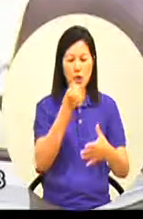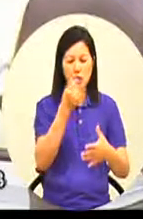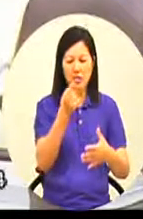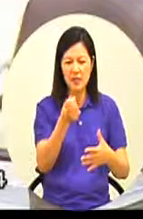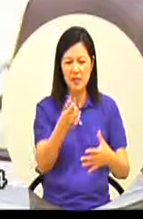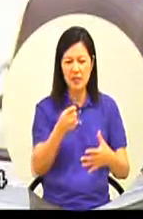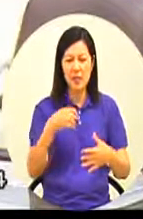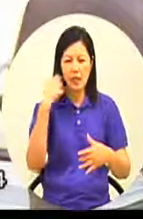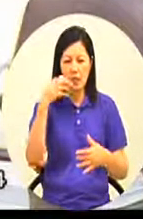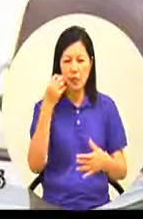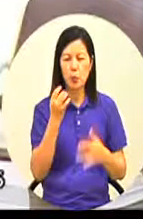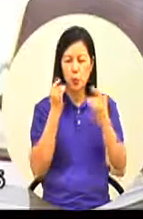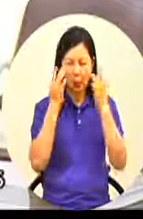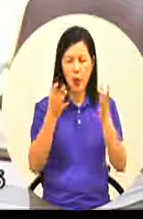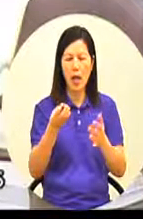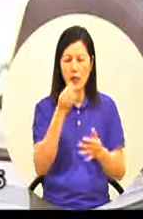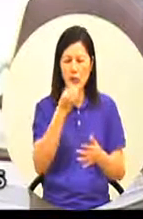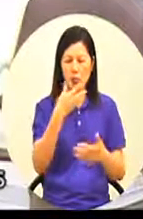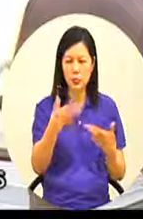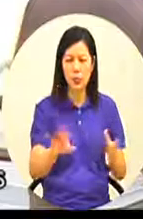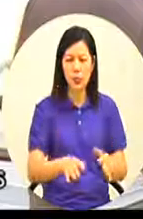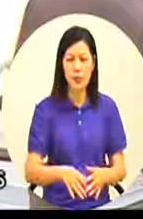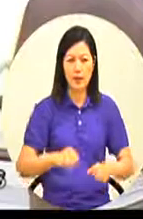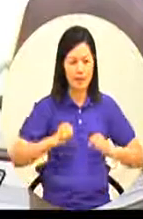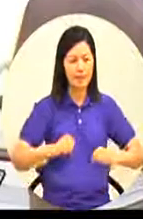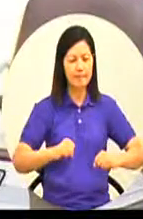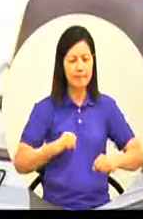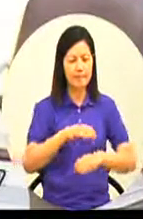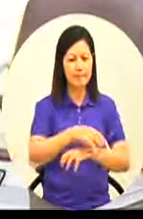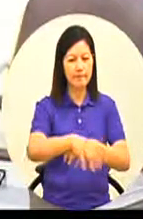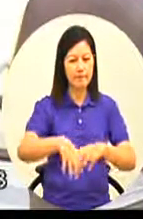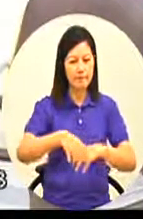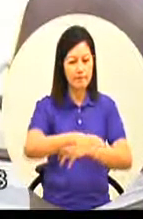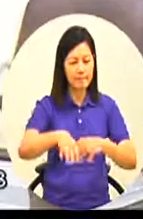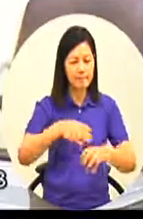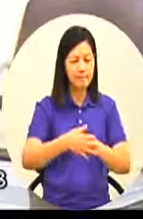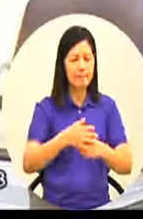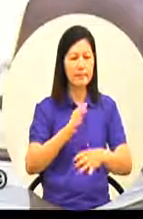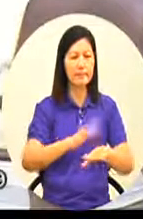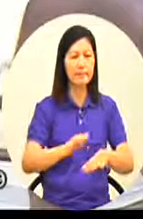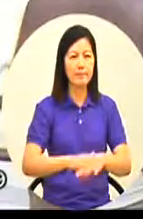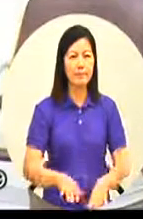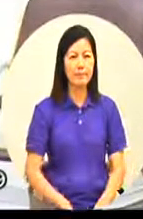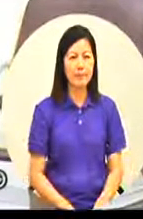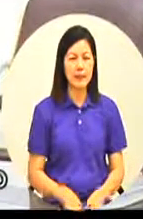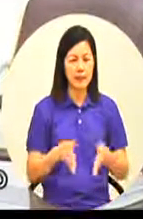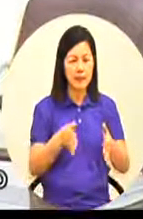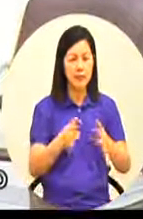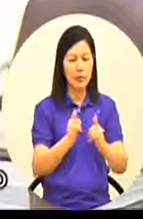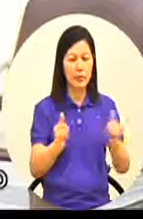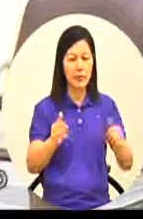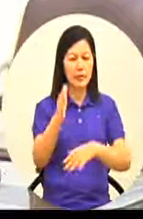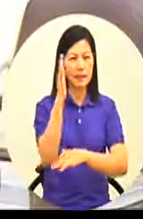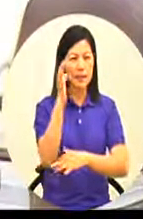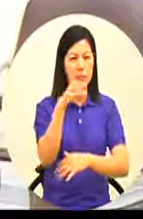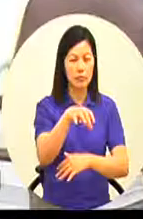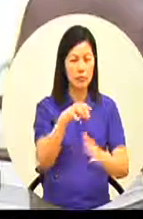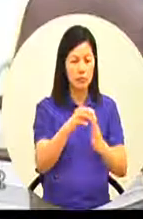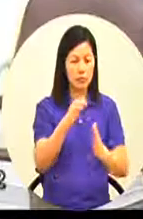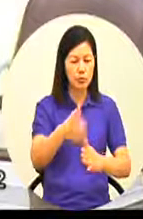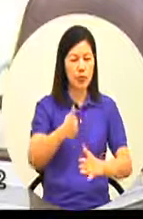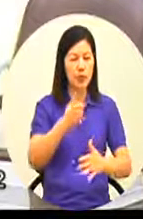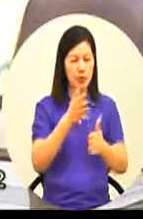康又环保。今天本席要针对我们民政局的局长来给你做